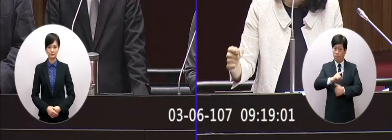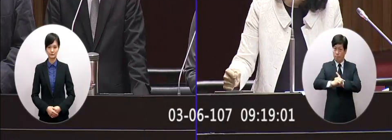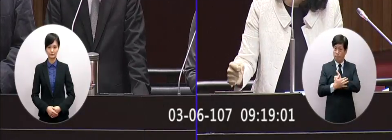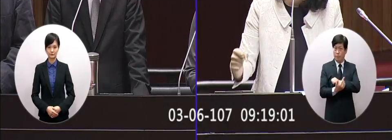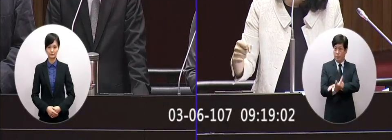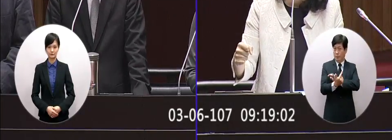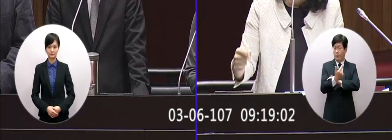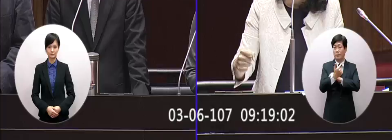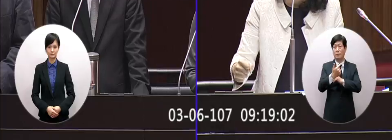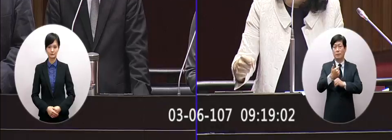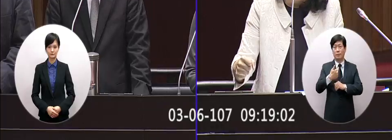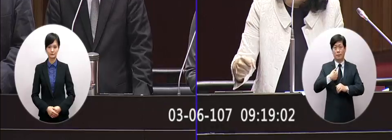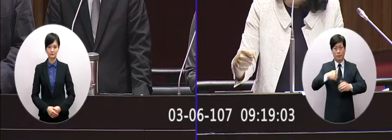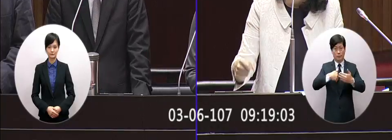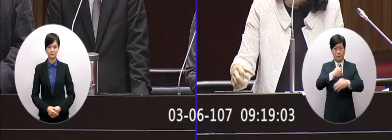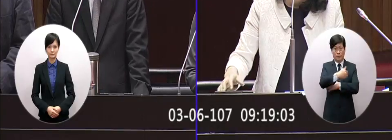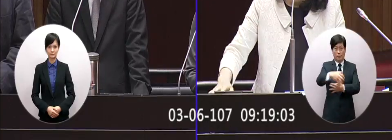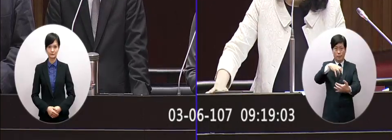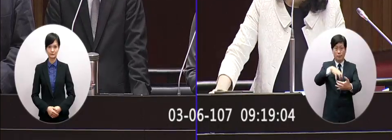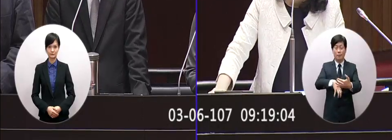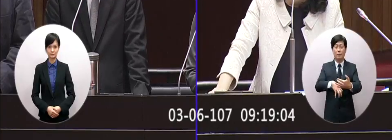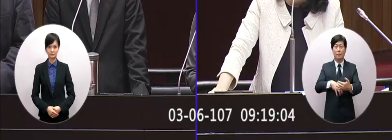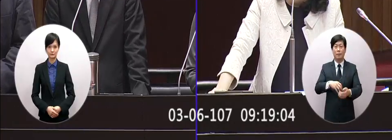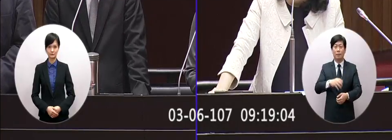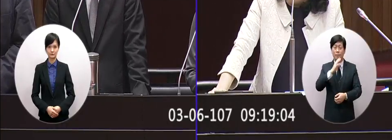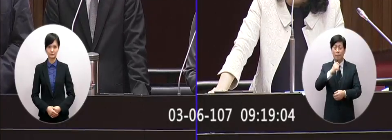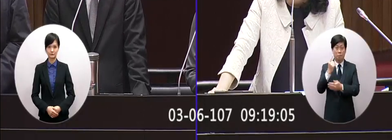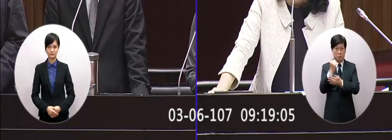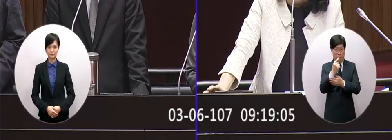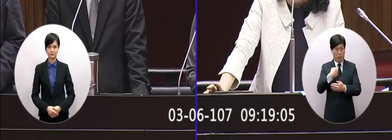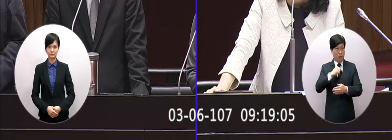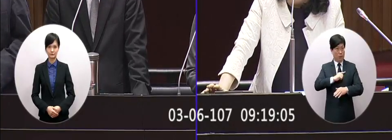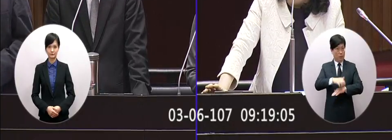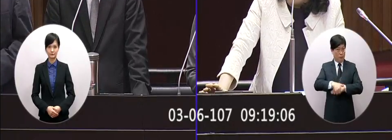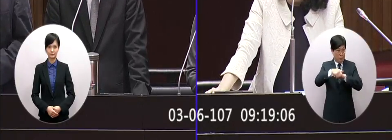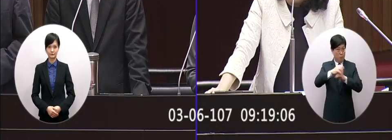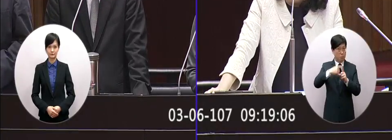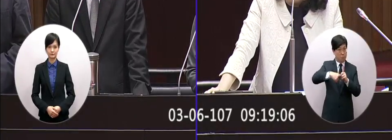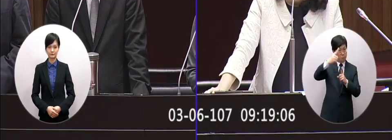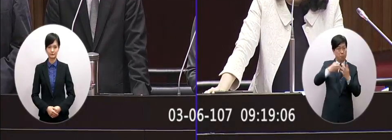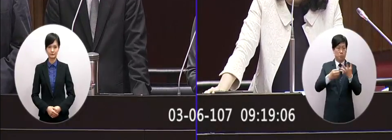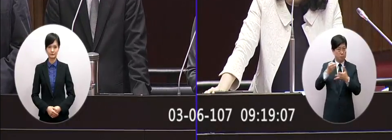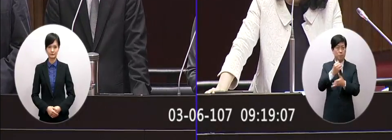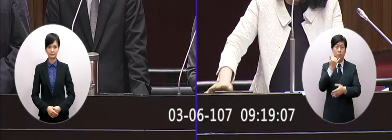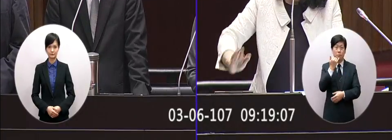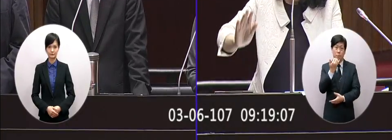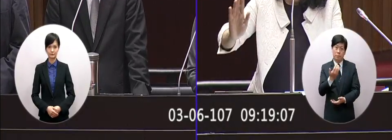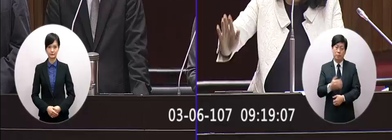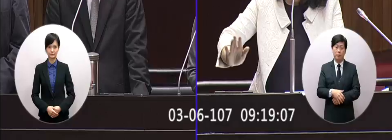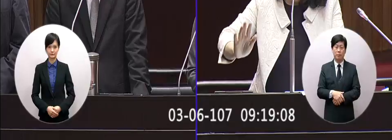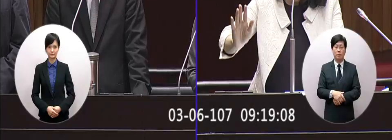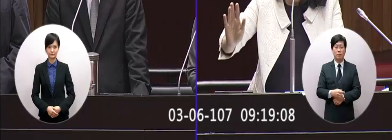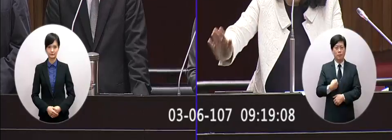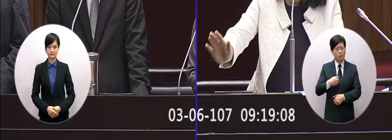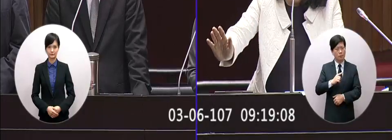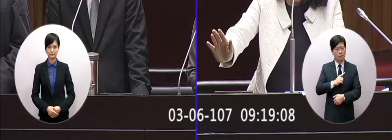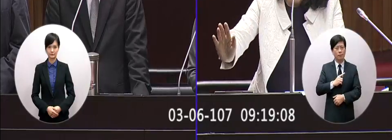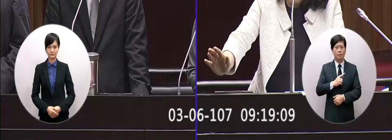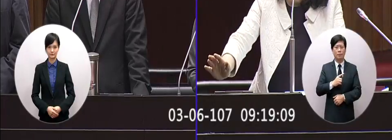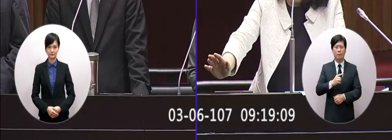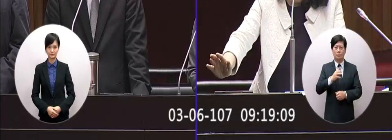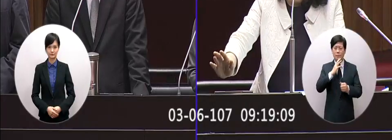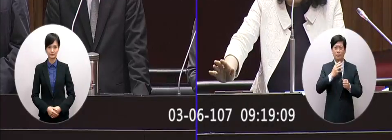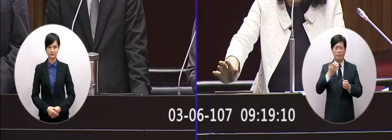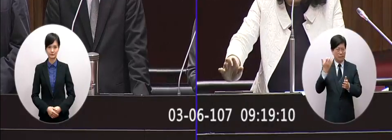且将我们的县内的这个消防自救救援的能量能提升。所以其实我们预见宜轩已